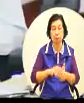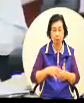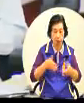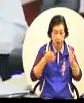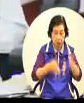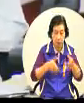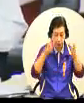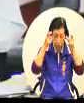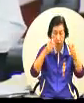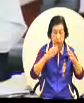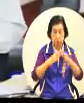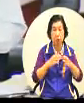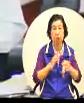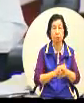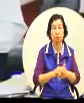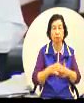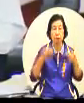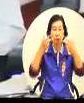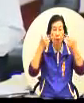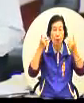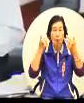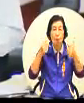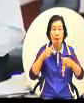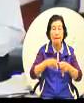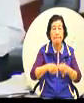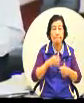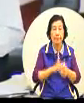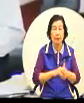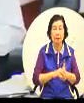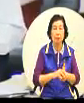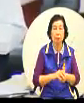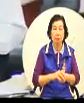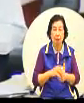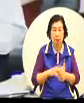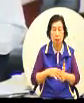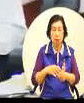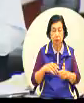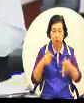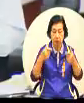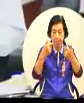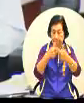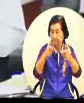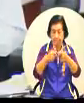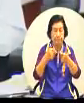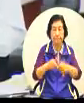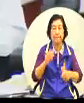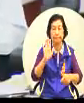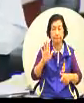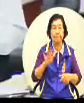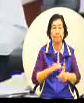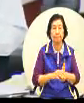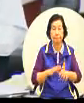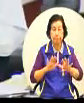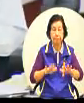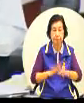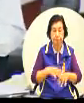设常常会拿一些理由不配合，政党轮替之